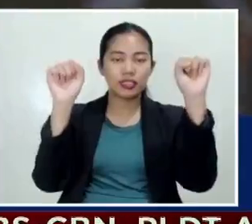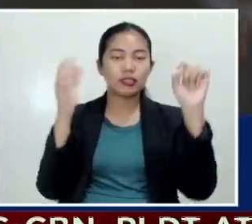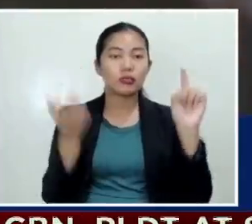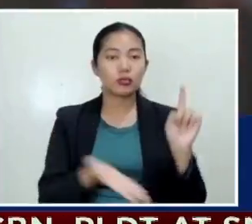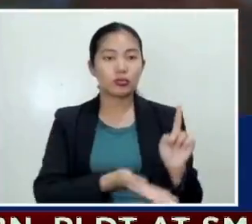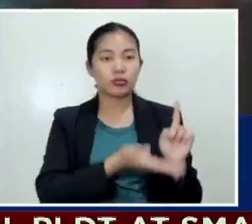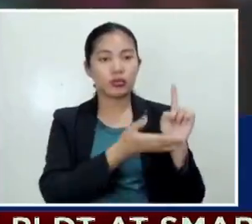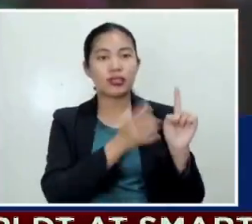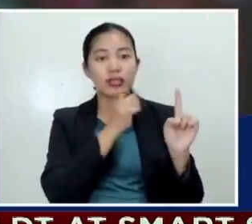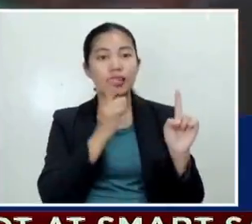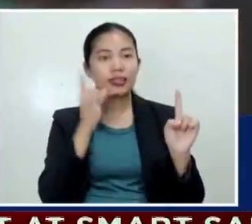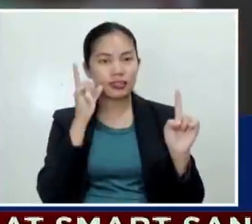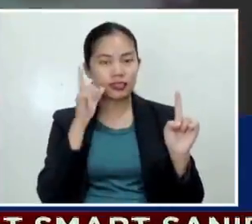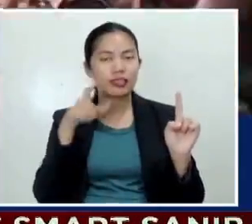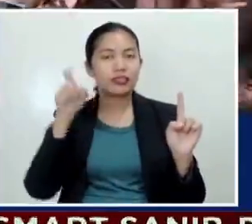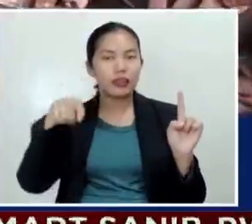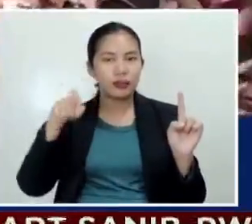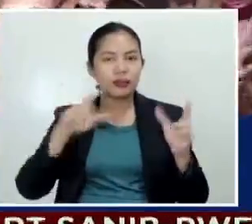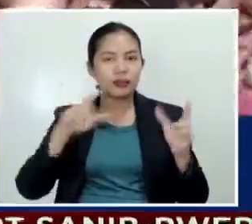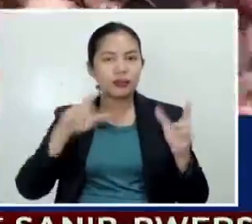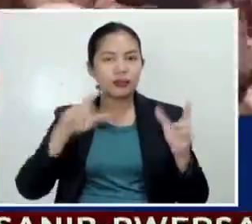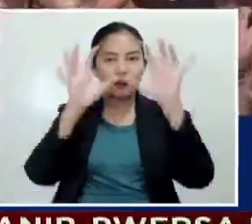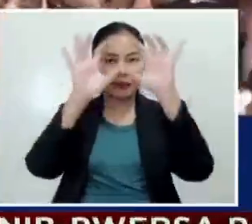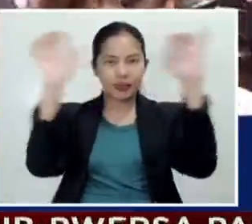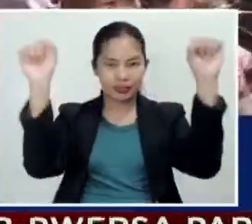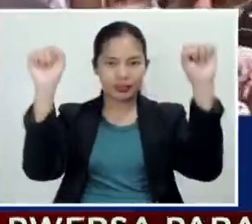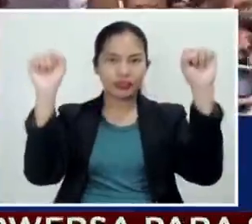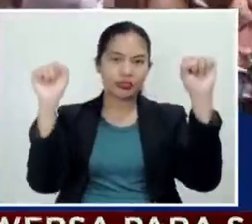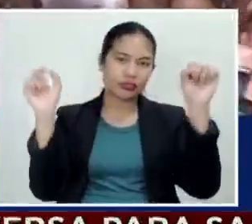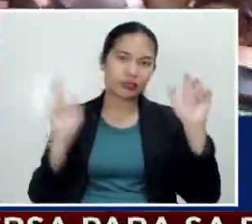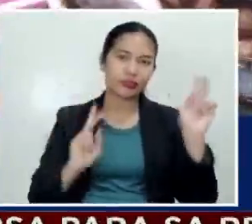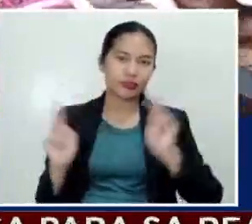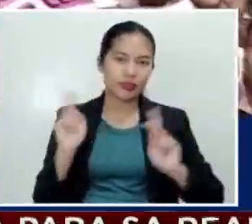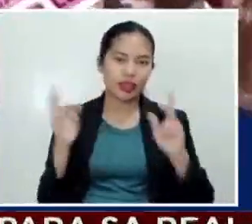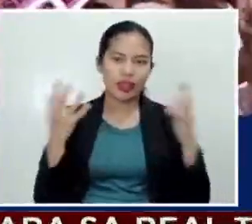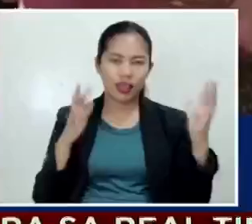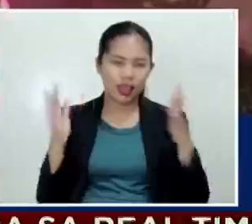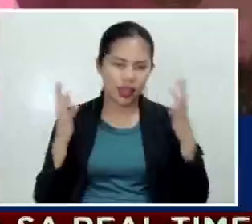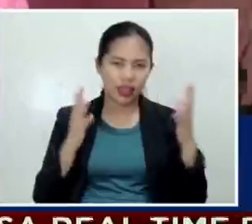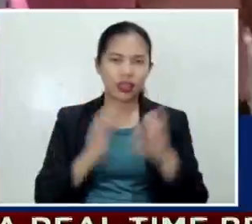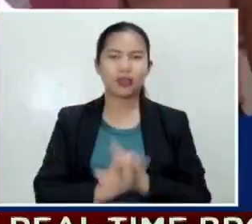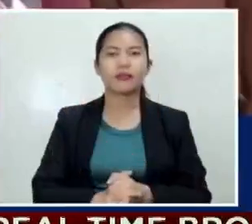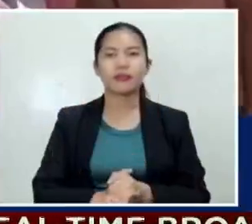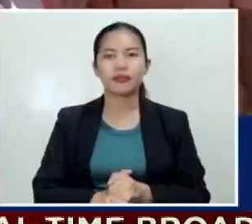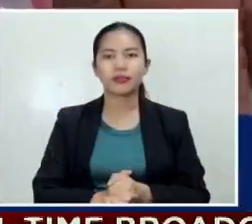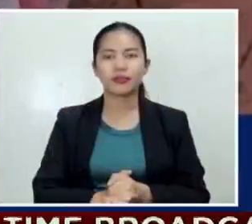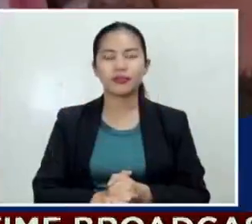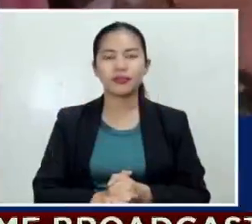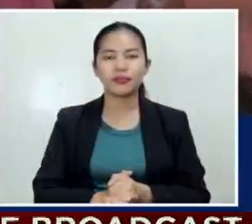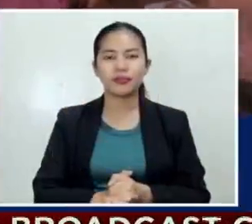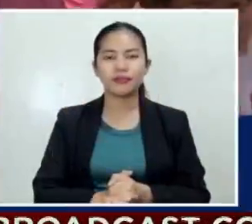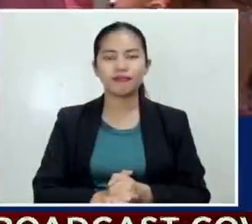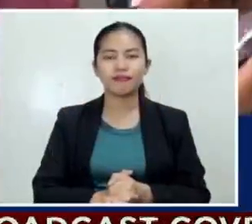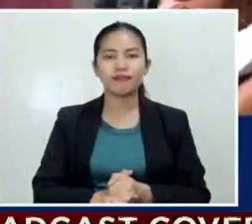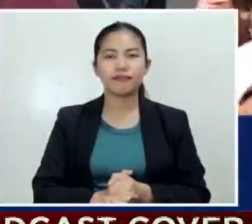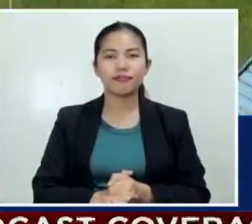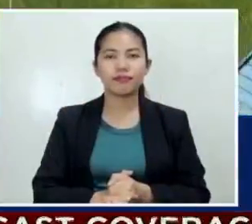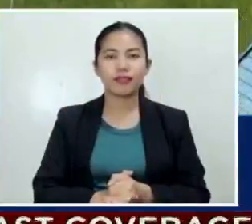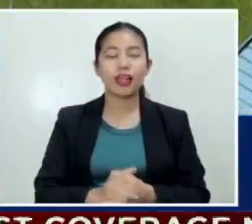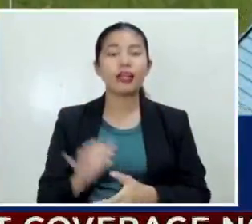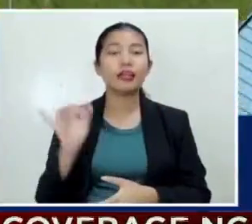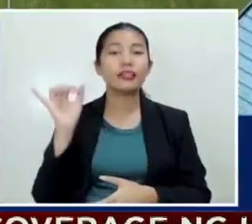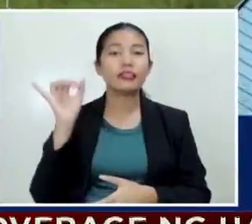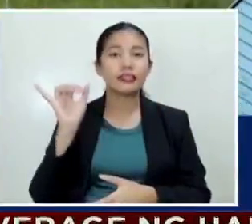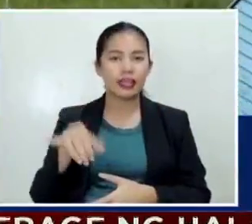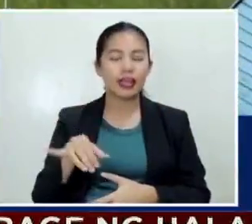karapat dapat na maging Pangulo ng Republika ng Pilipinas. At yan ang naging isa sa mga